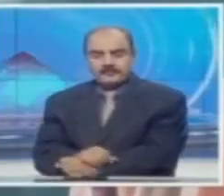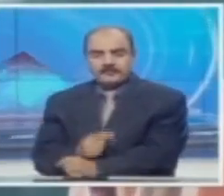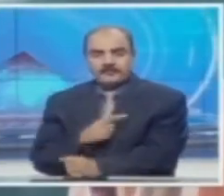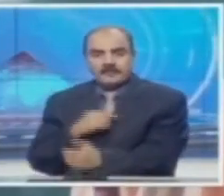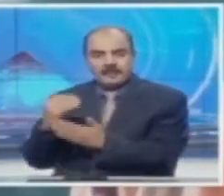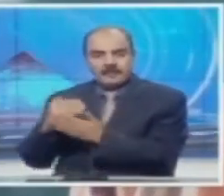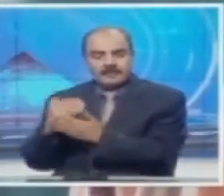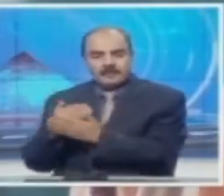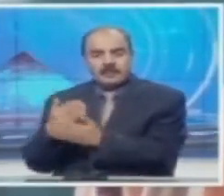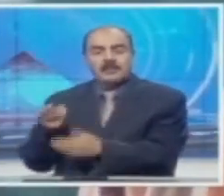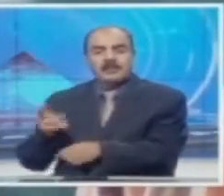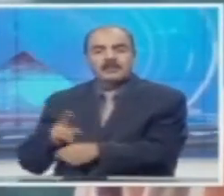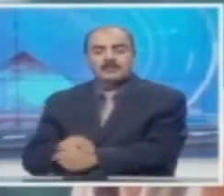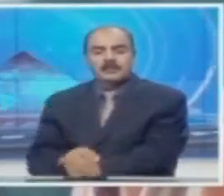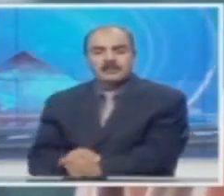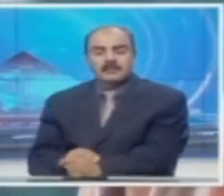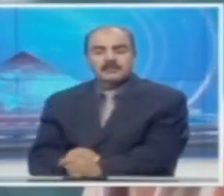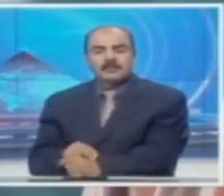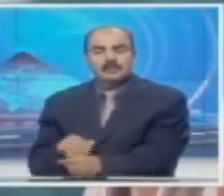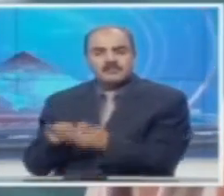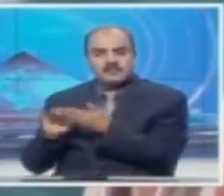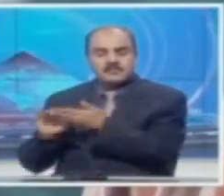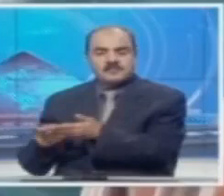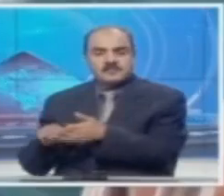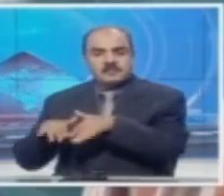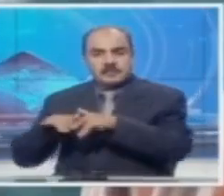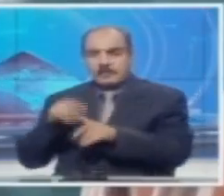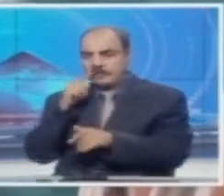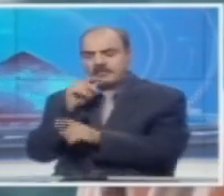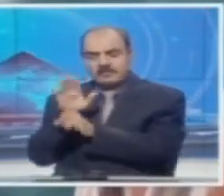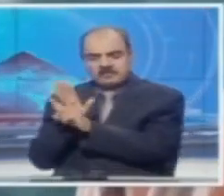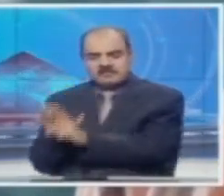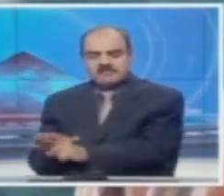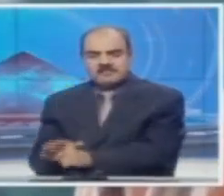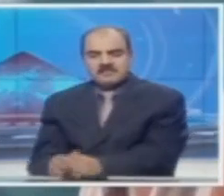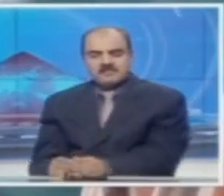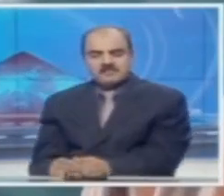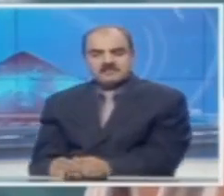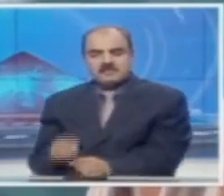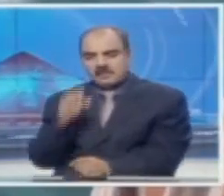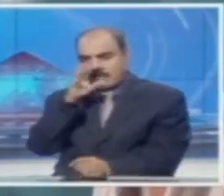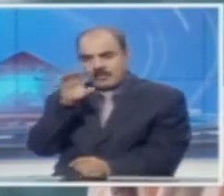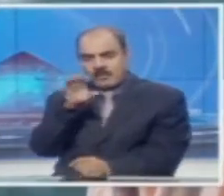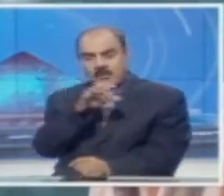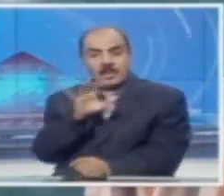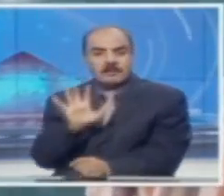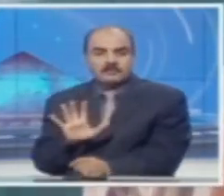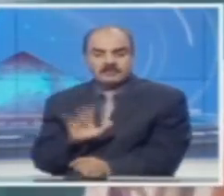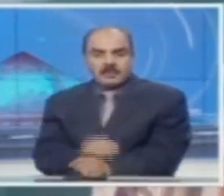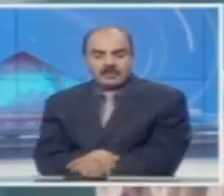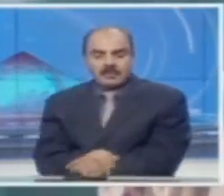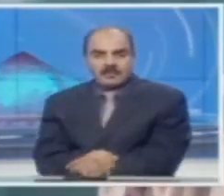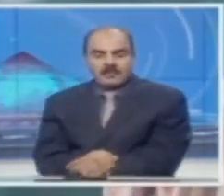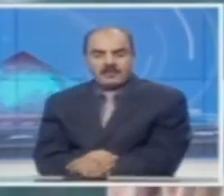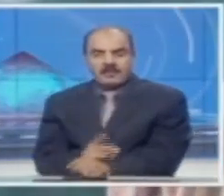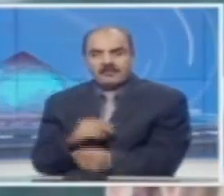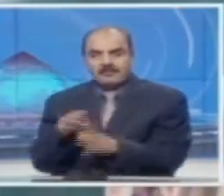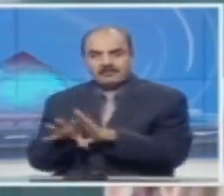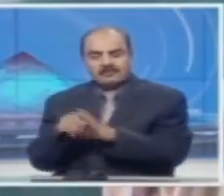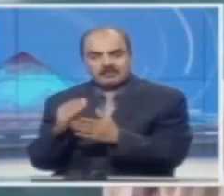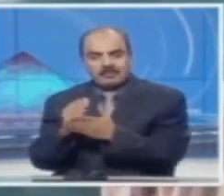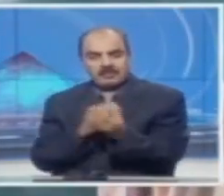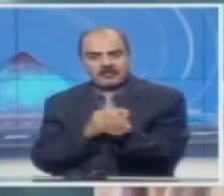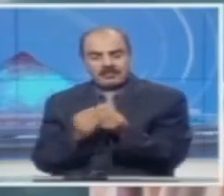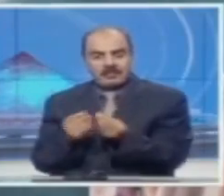تحويشة، بمساندة المجلس القومي للمرأة. عندنا 5 قرى من قرى حياة كريمة مشتركين معنا